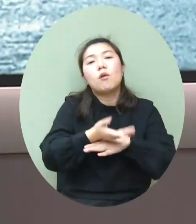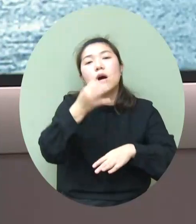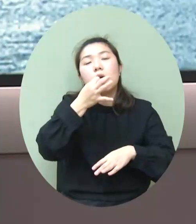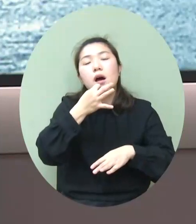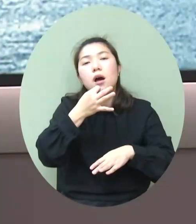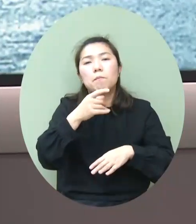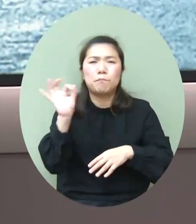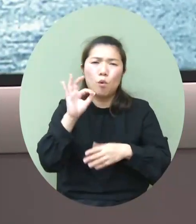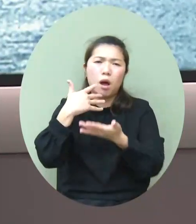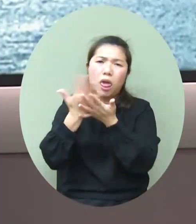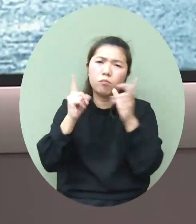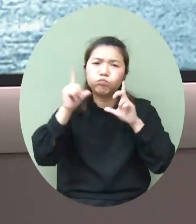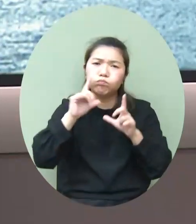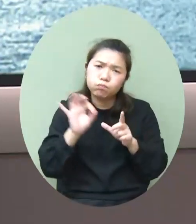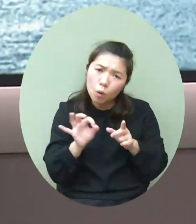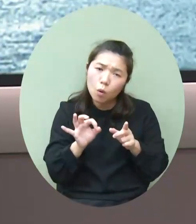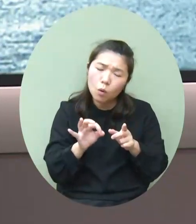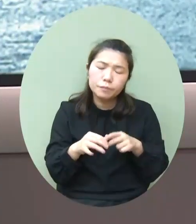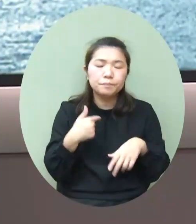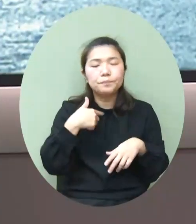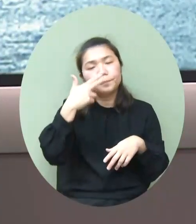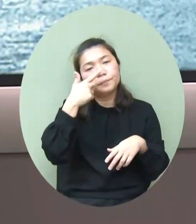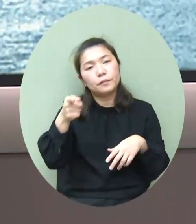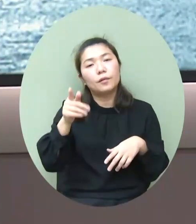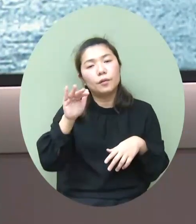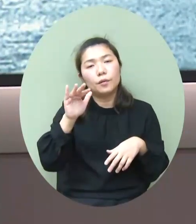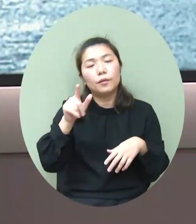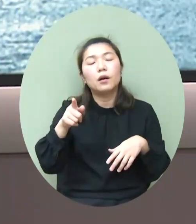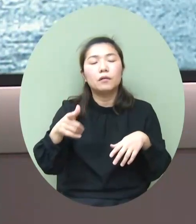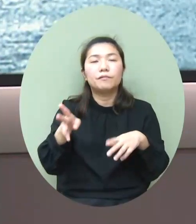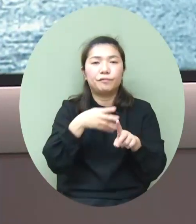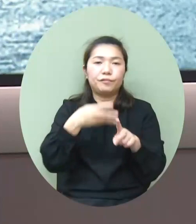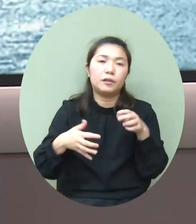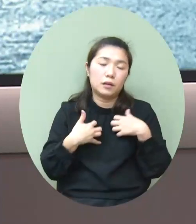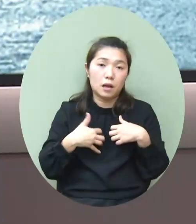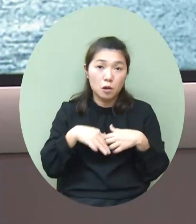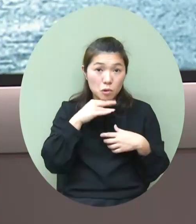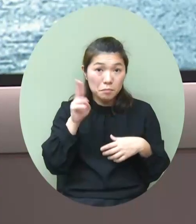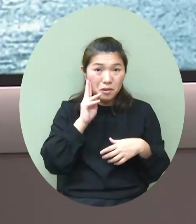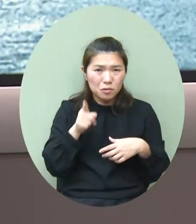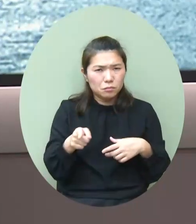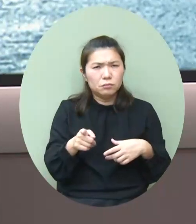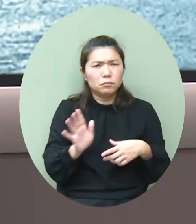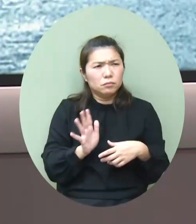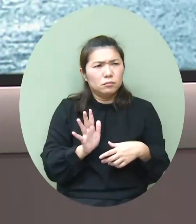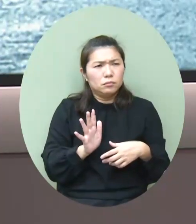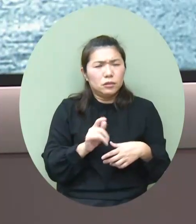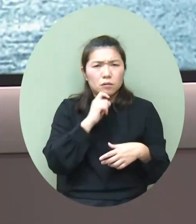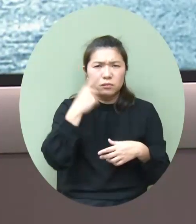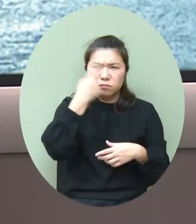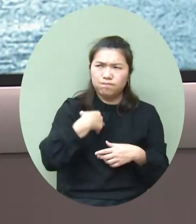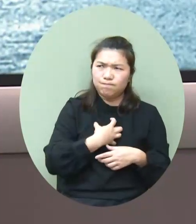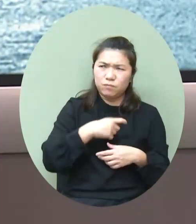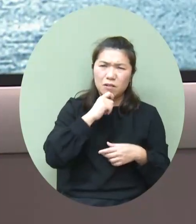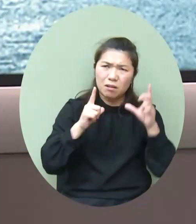病人如果是复诊没有任何症状，我们也会认为可以当作非紧急，但如果病